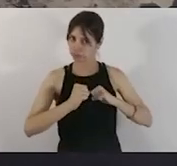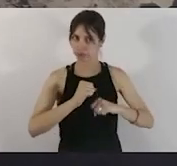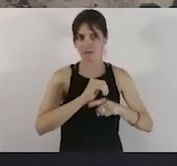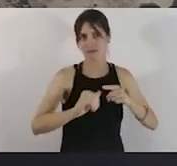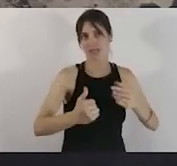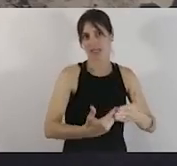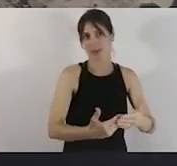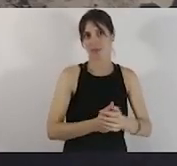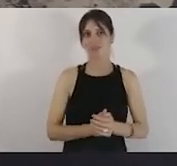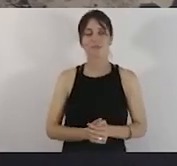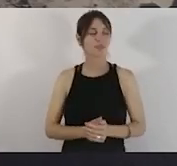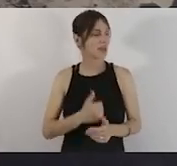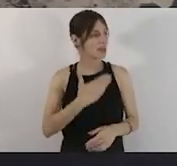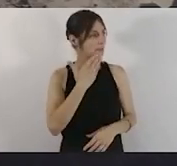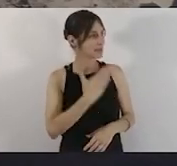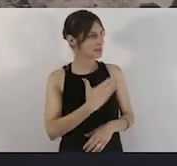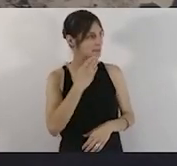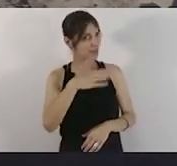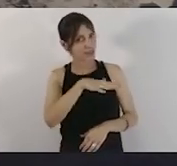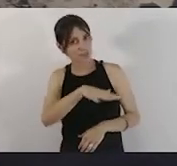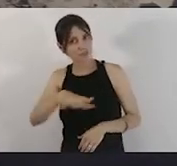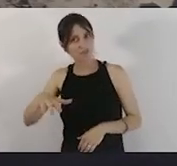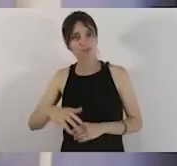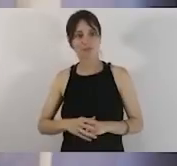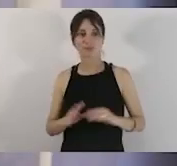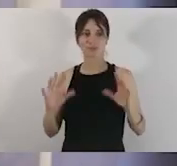si, merci à vous. Allez.